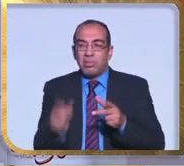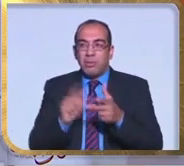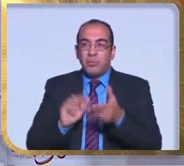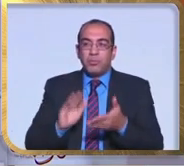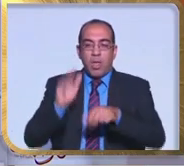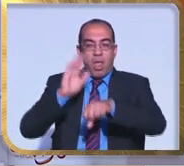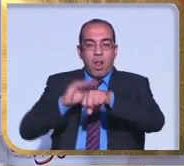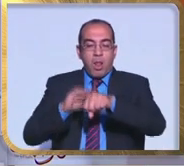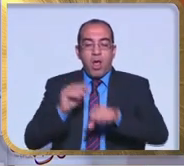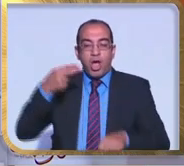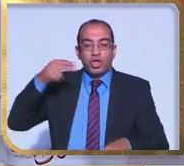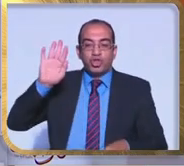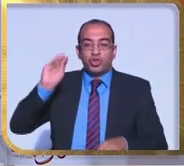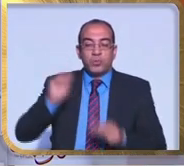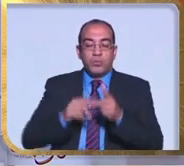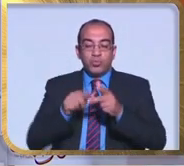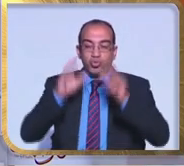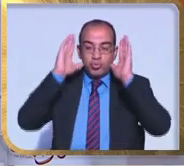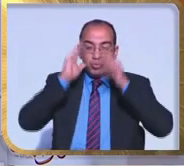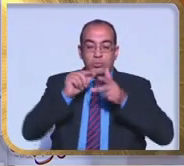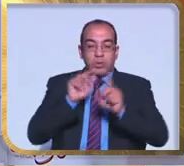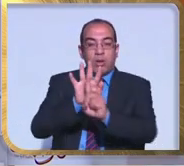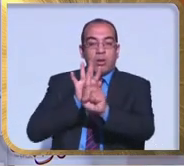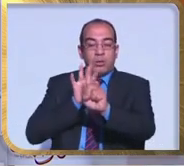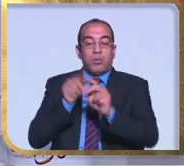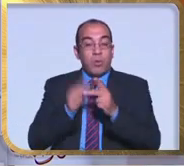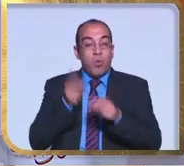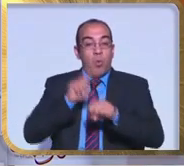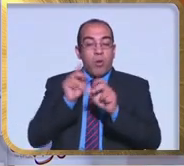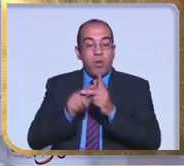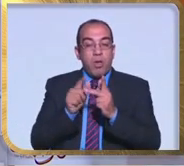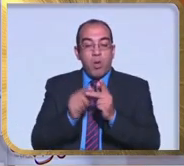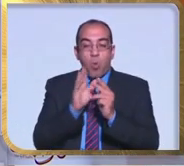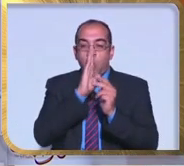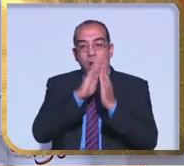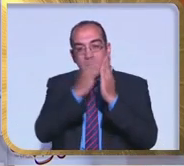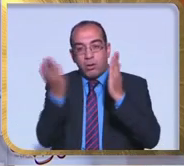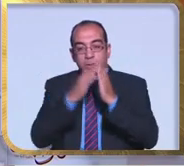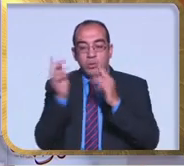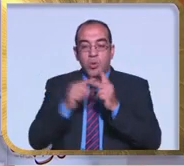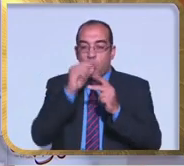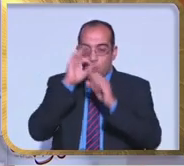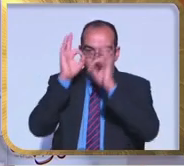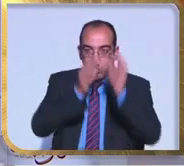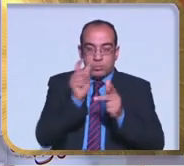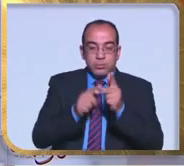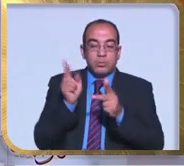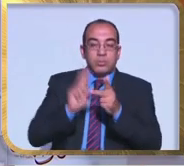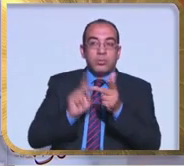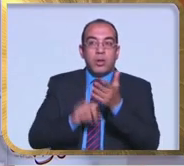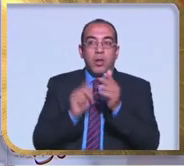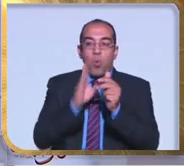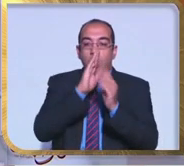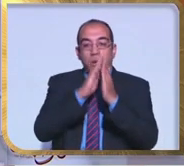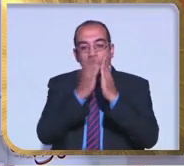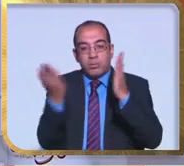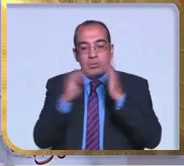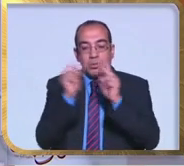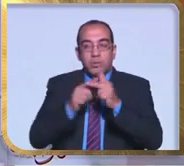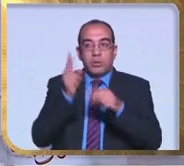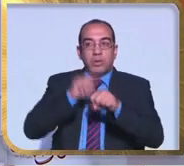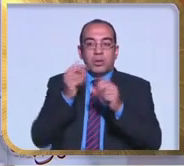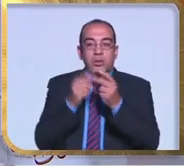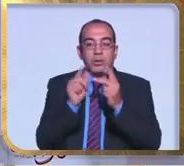بيؤم ستنا عائشة في الصلاة ويقرأ من أوراق المصحف على ألا يعني نكثر